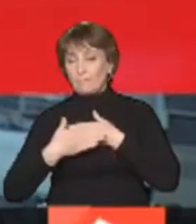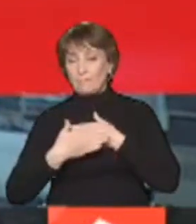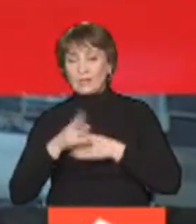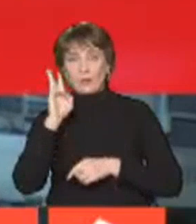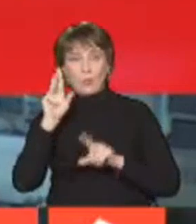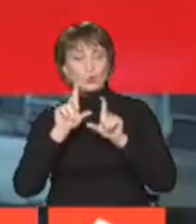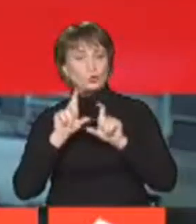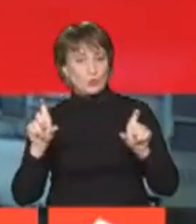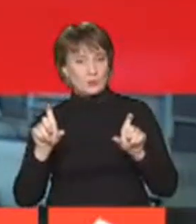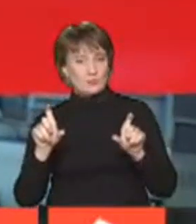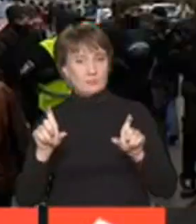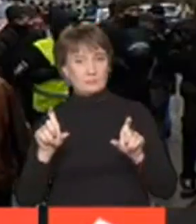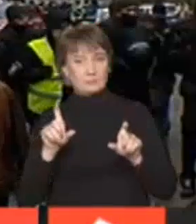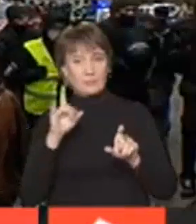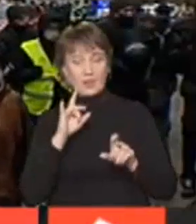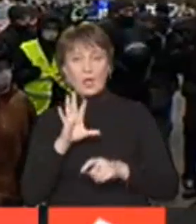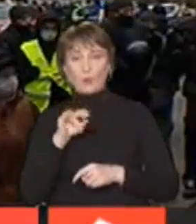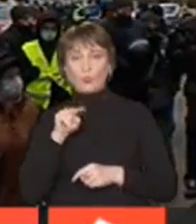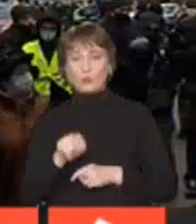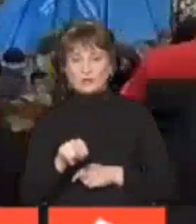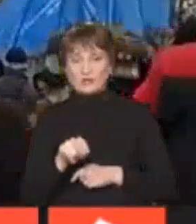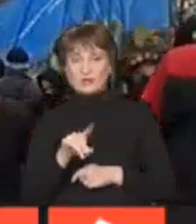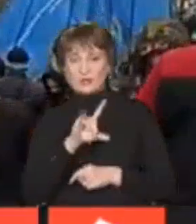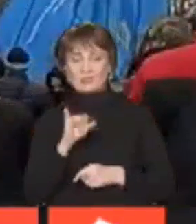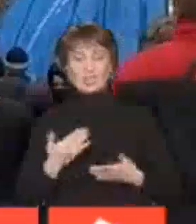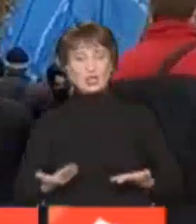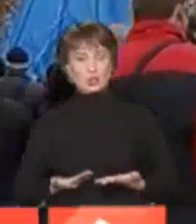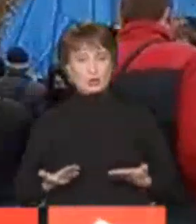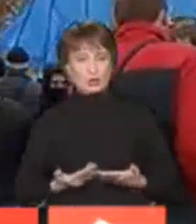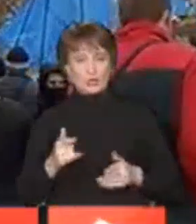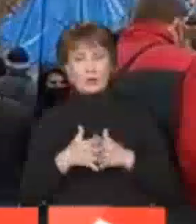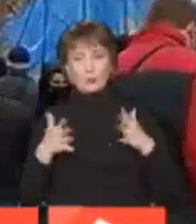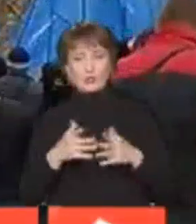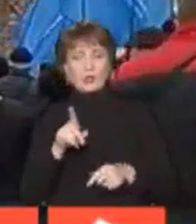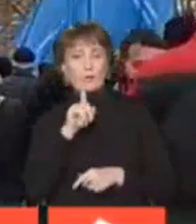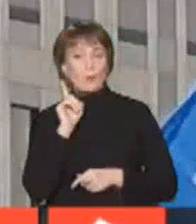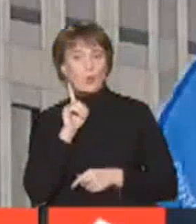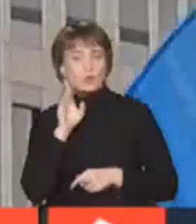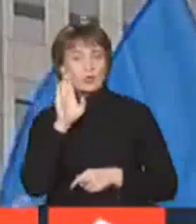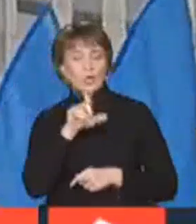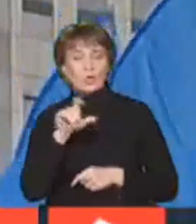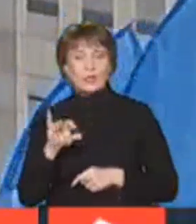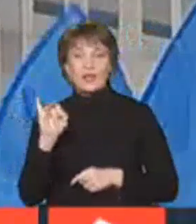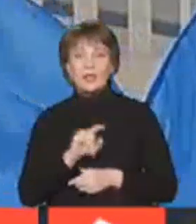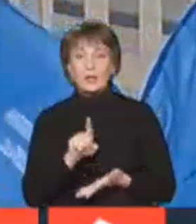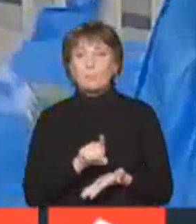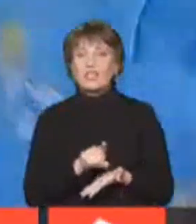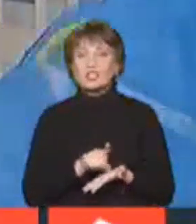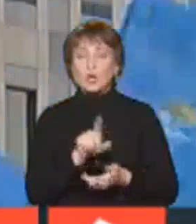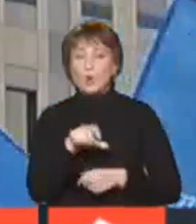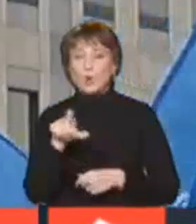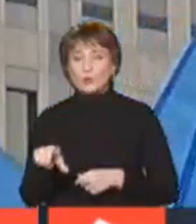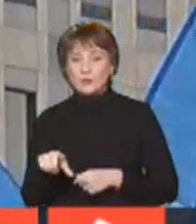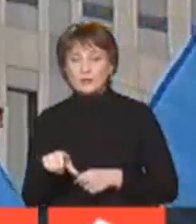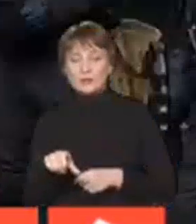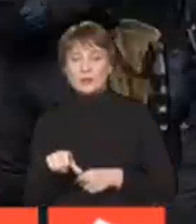Штатів Америки. Прихильники опозиційної платформи «За життя», ну, переважна більшість молоді хлопці і пенсіонери, такий